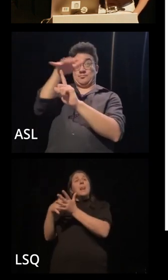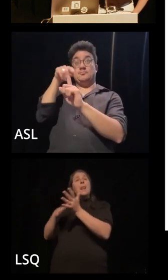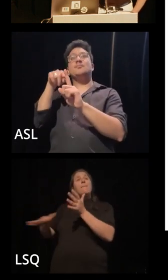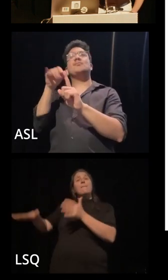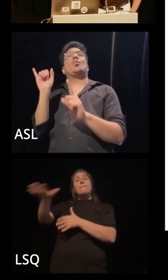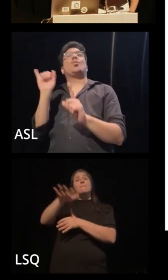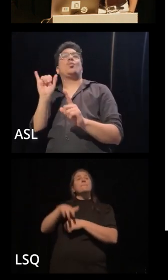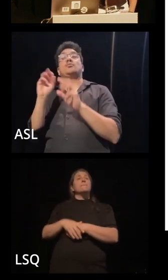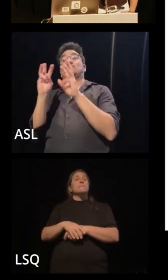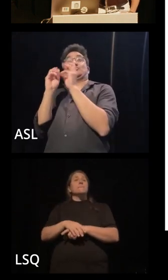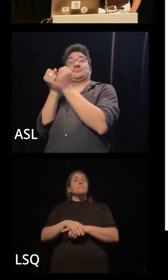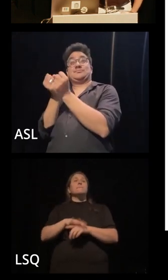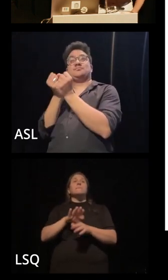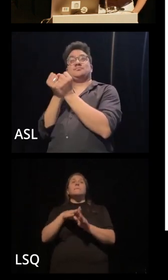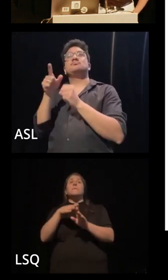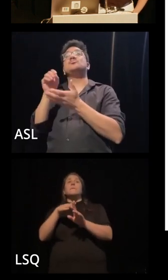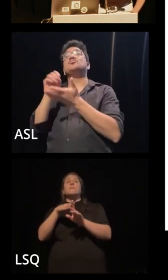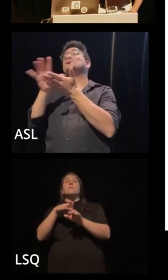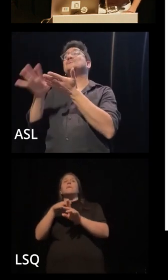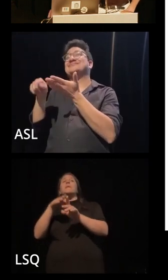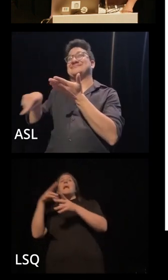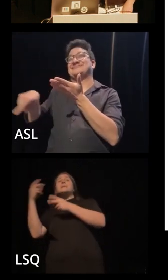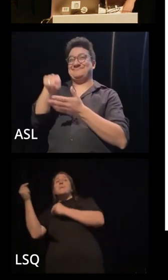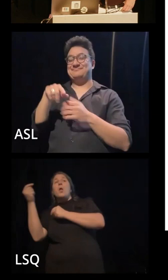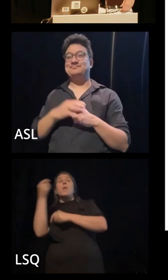de la frontière. Concrètement,